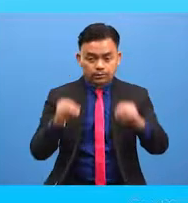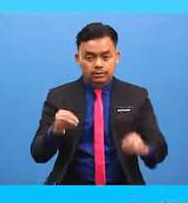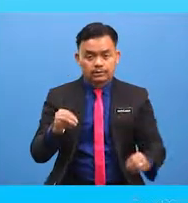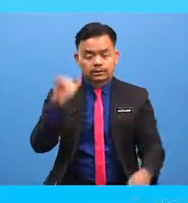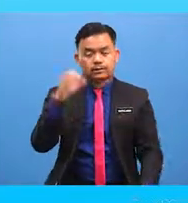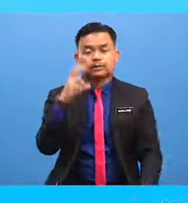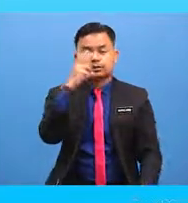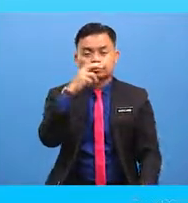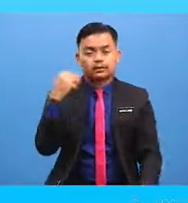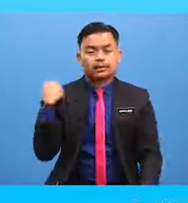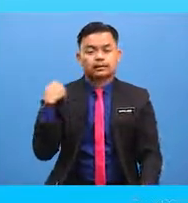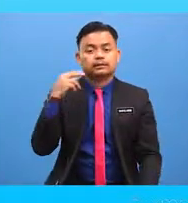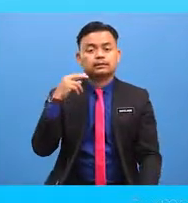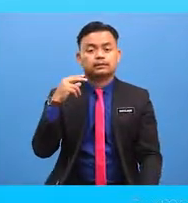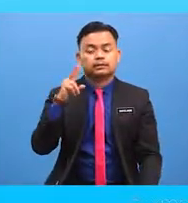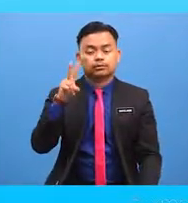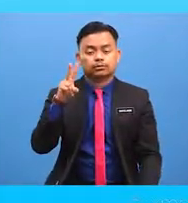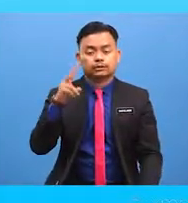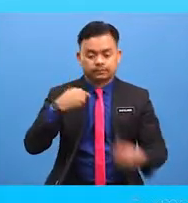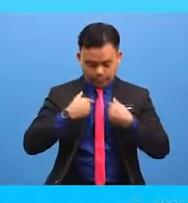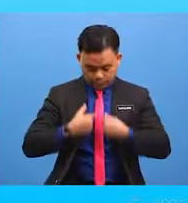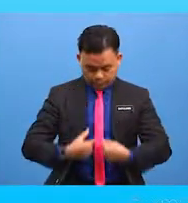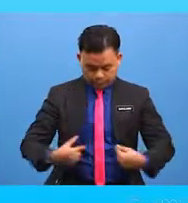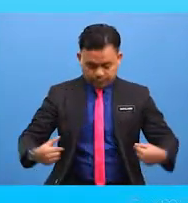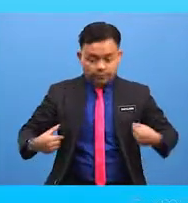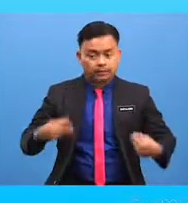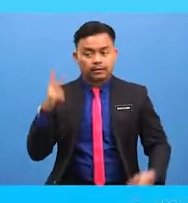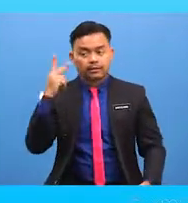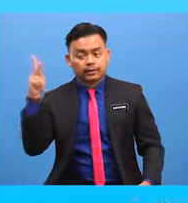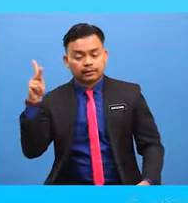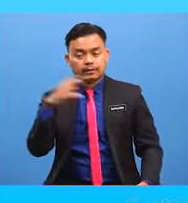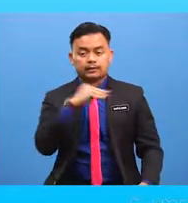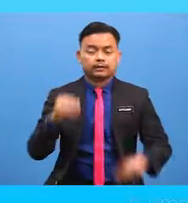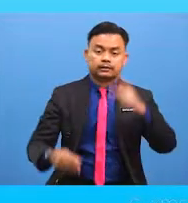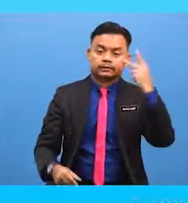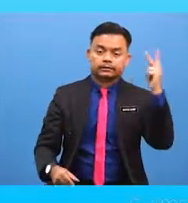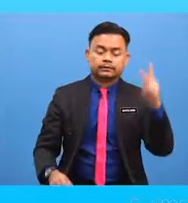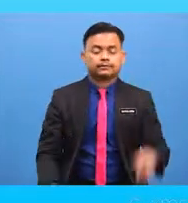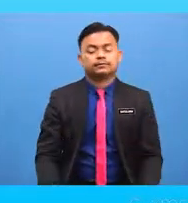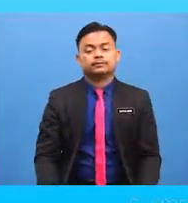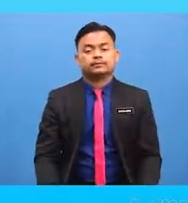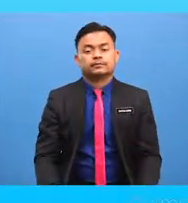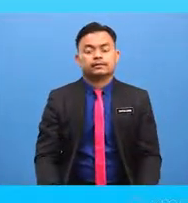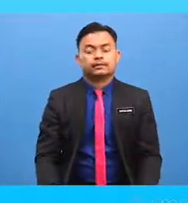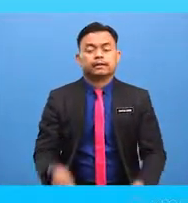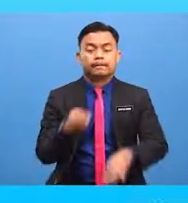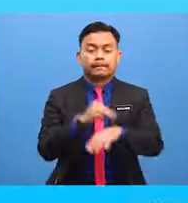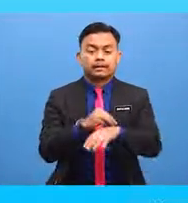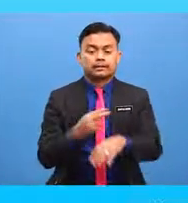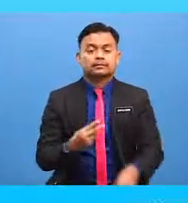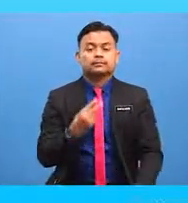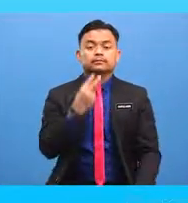Secara ringkasnya, laluan pernafasan semasa menarik nafas adalah